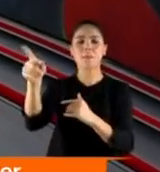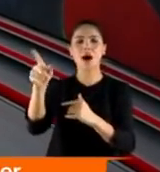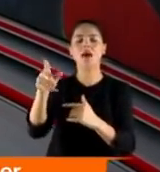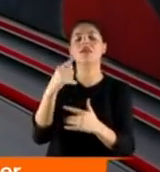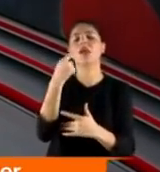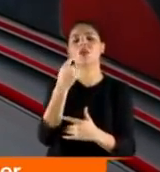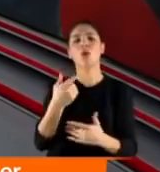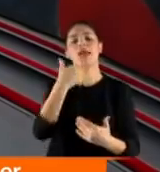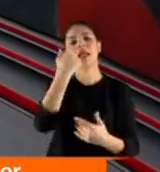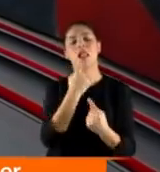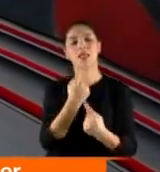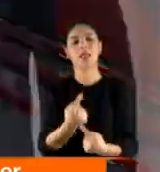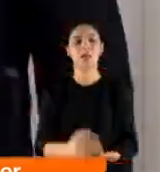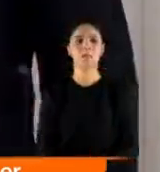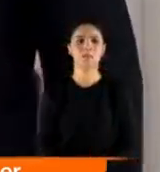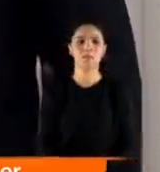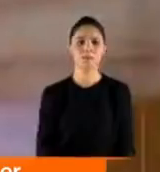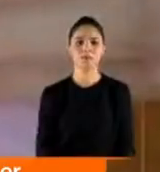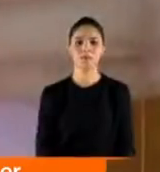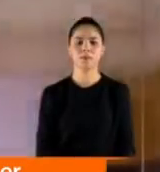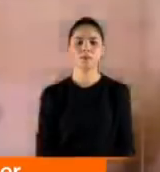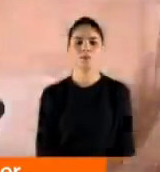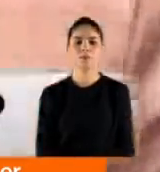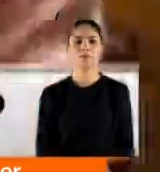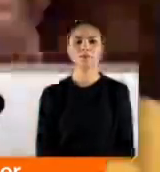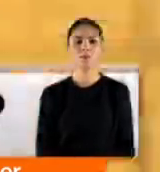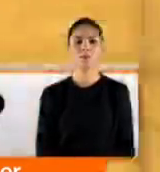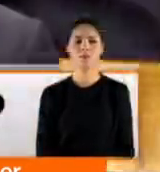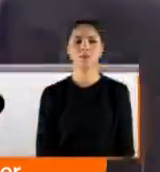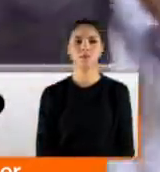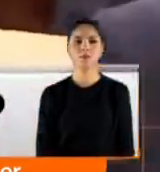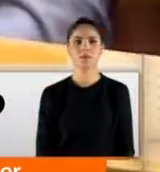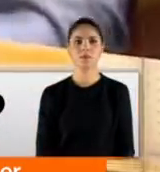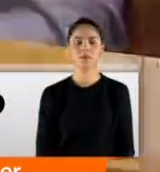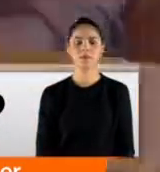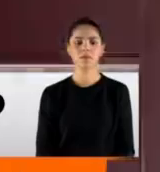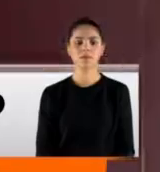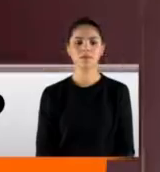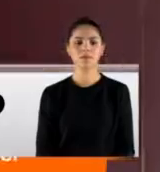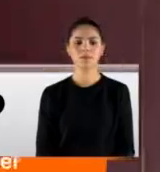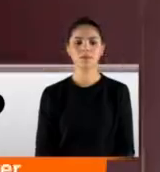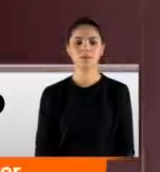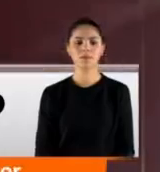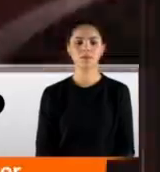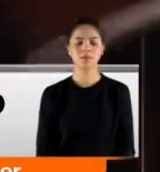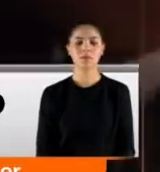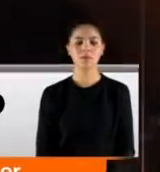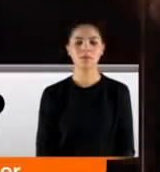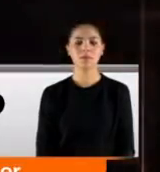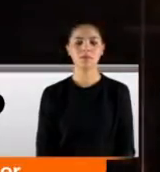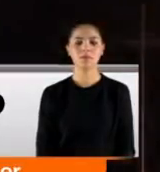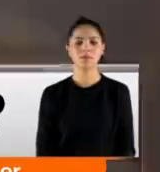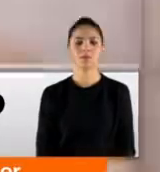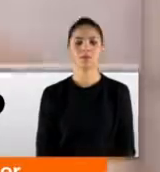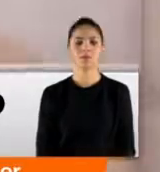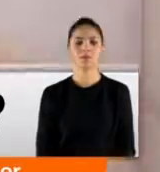var. O notu da düşelim. İyi Parti, CHP, Saadet Partisi ve